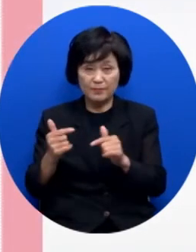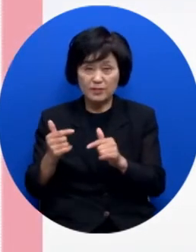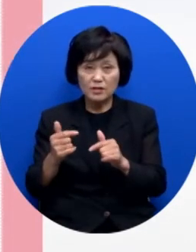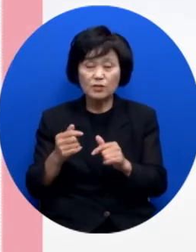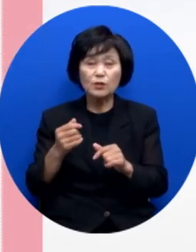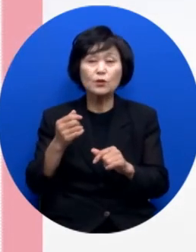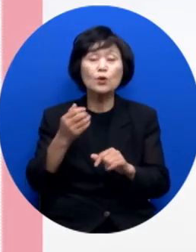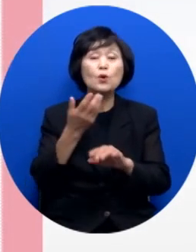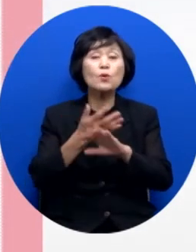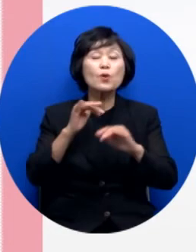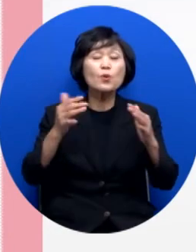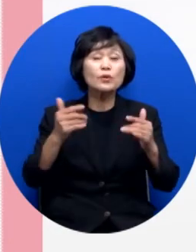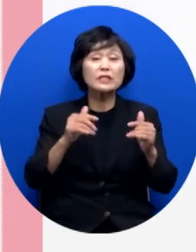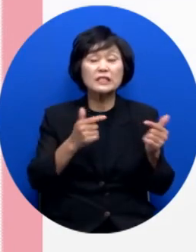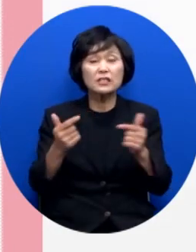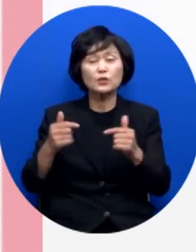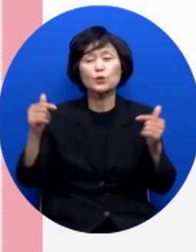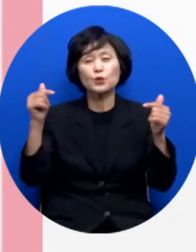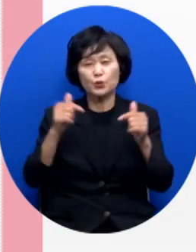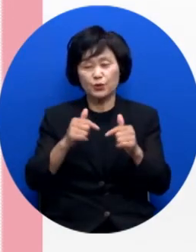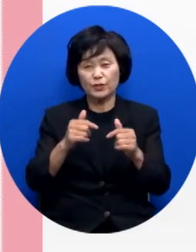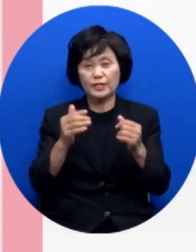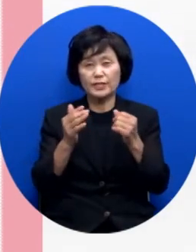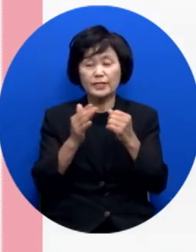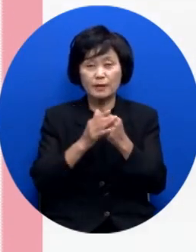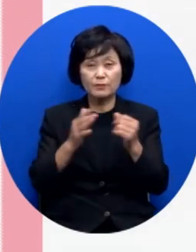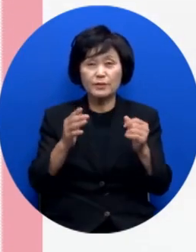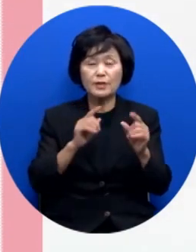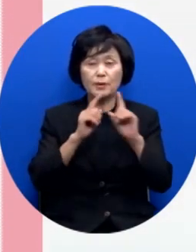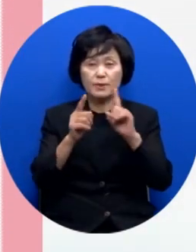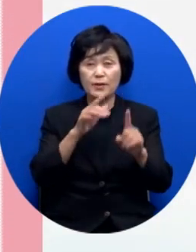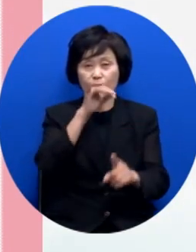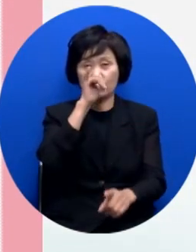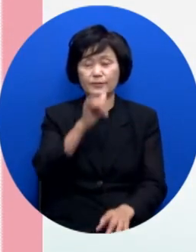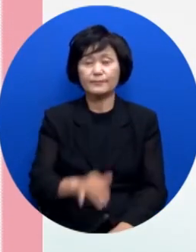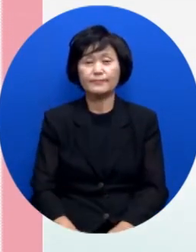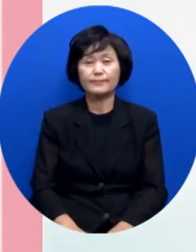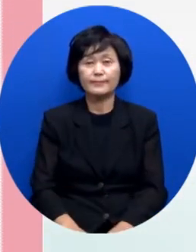줄어들었기 때문이라고 설명했습니다. 지금까지 소셜 브리핑 크리스천을 위한 세상복이었습니다.